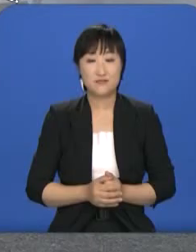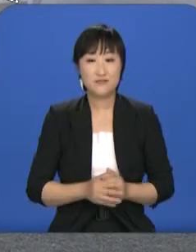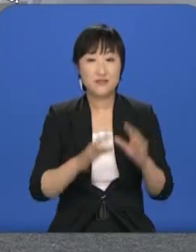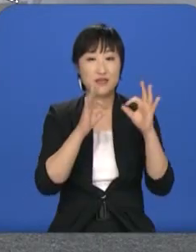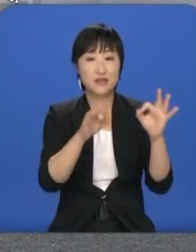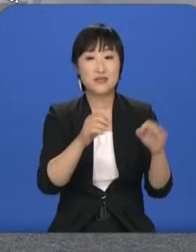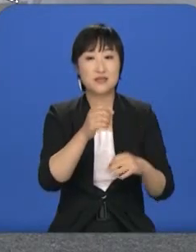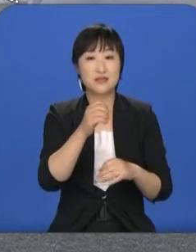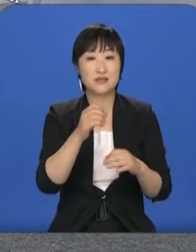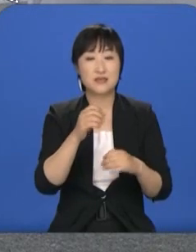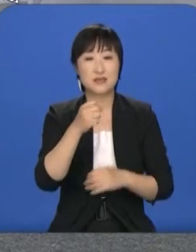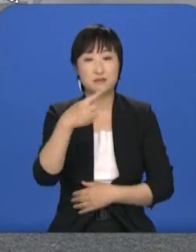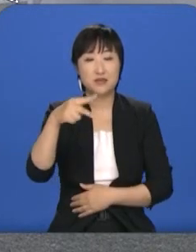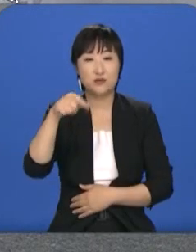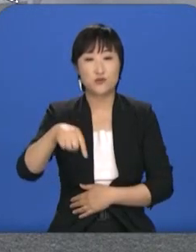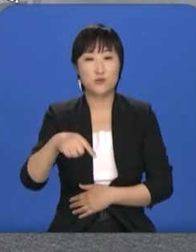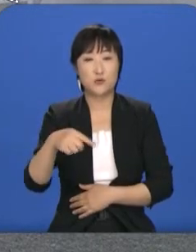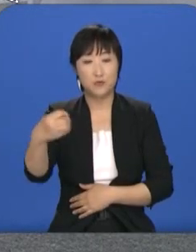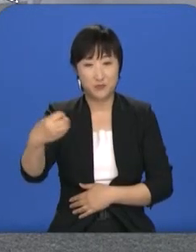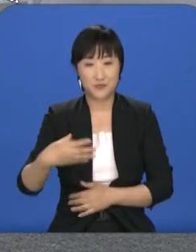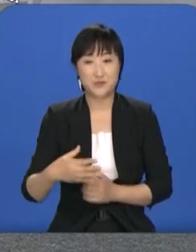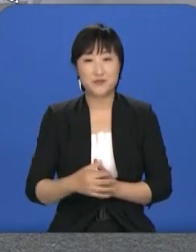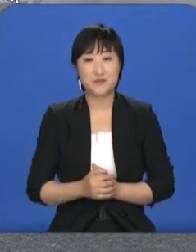네, 김희수 후보 보충 질문 해주시죠.